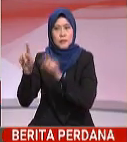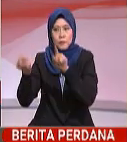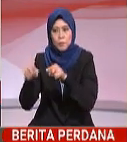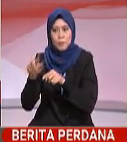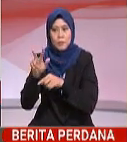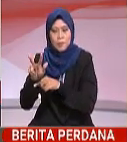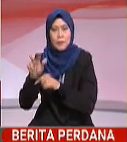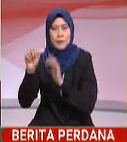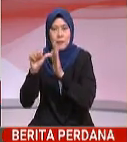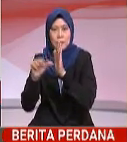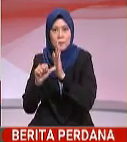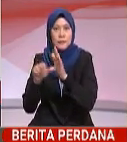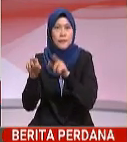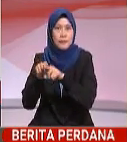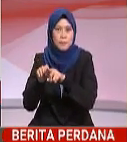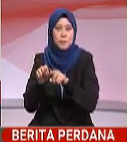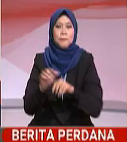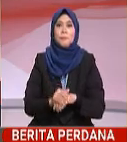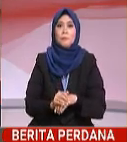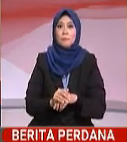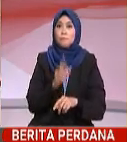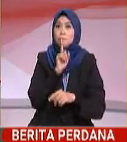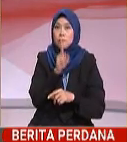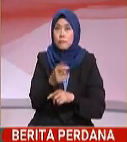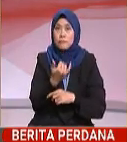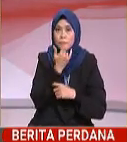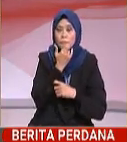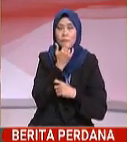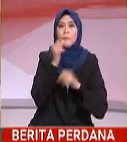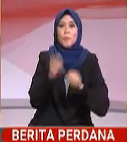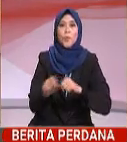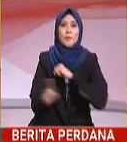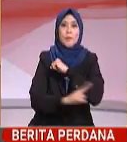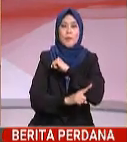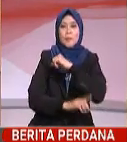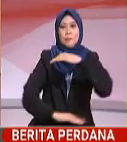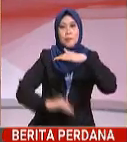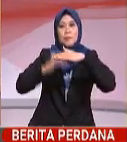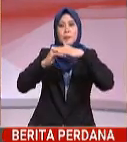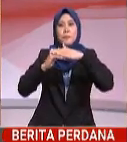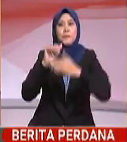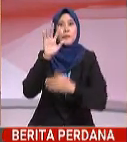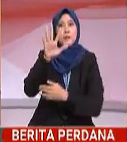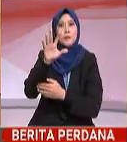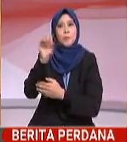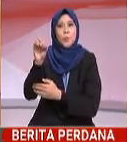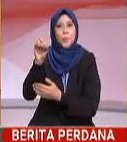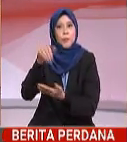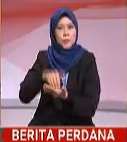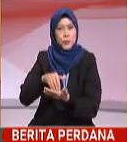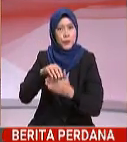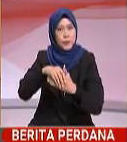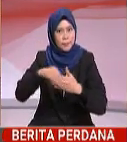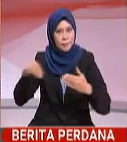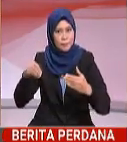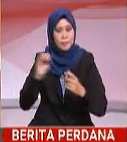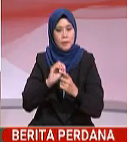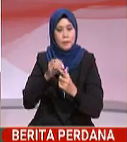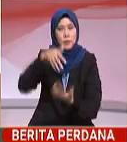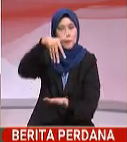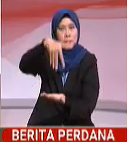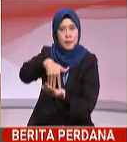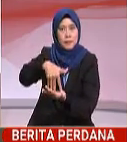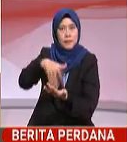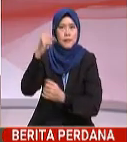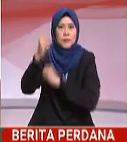233-3 Akta Sama. Jika disabit kesalahan, boleh didenda maksimum RM50,000 atau penjara